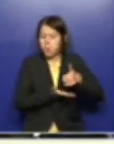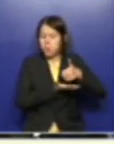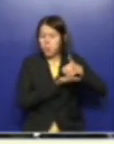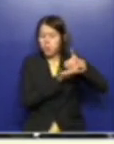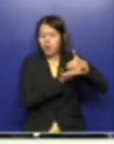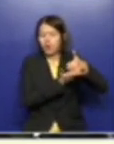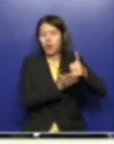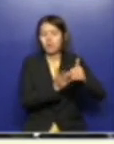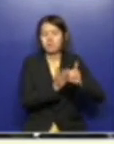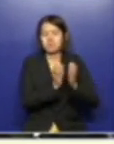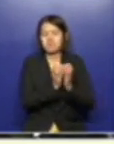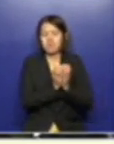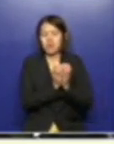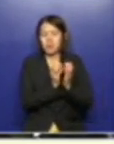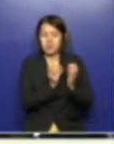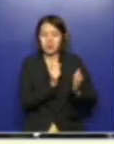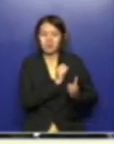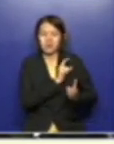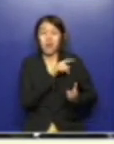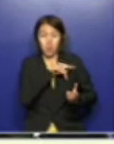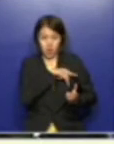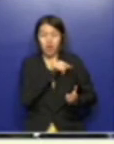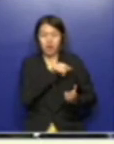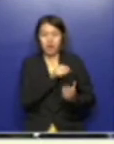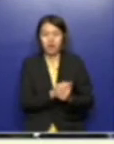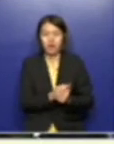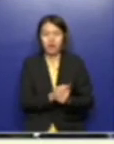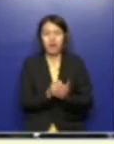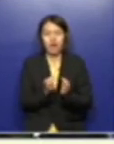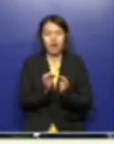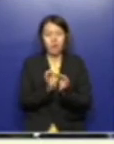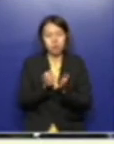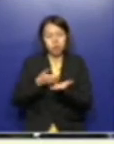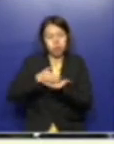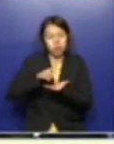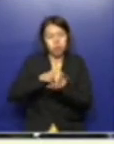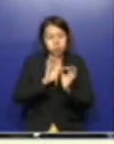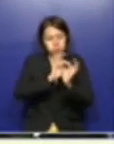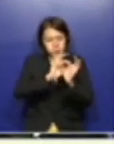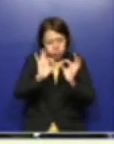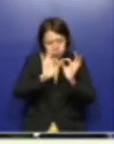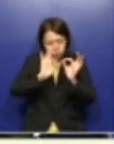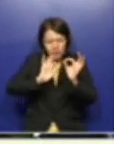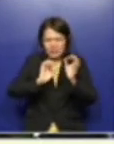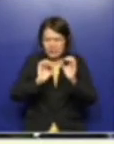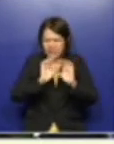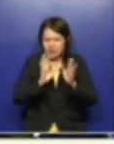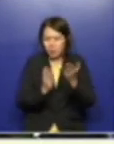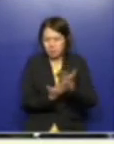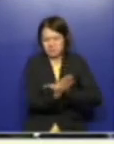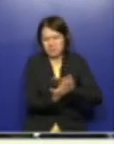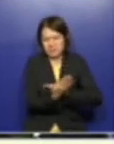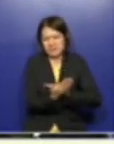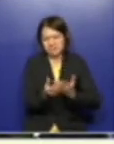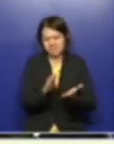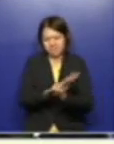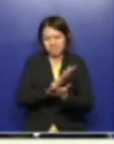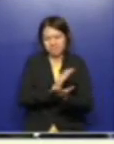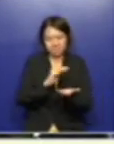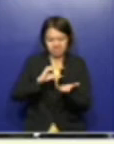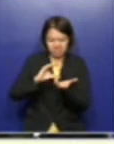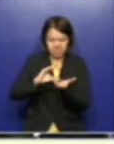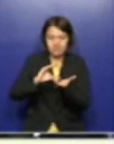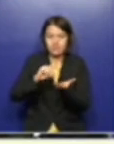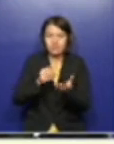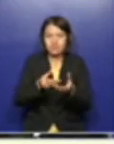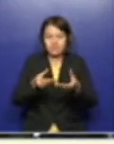ดเจนนะในการแสดงความคิดเห็นผมปริ้นออกมาจากท่านให้สัมภาษณ์สื่อมวลชนว่าสำ